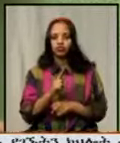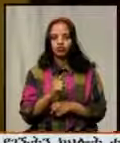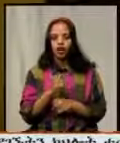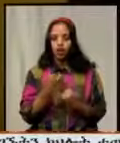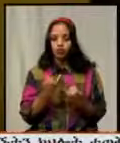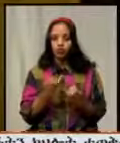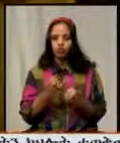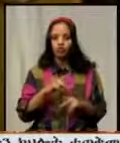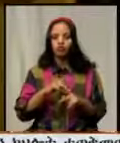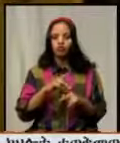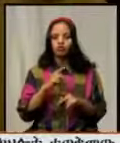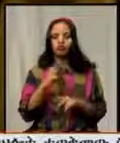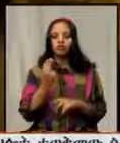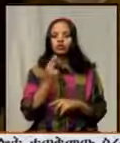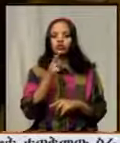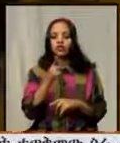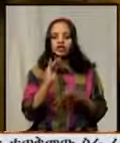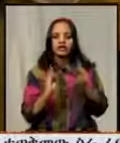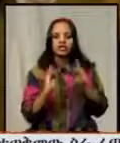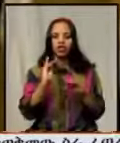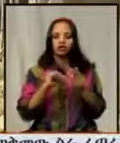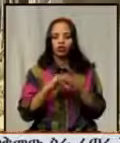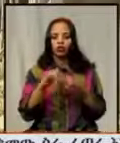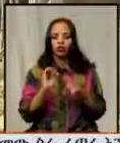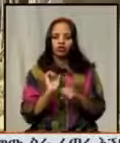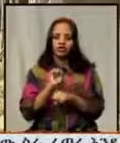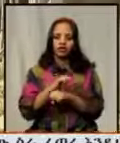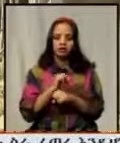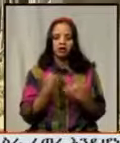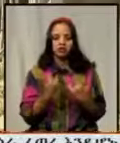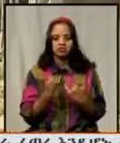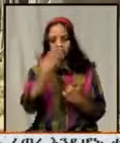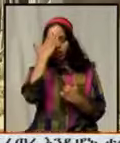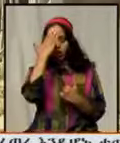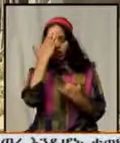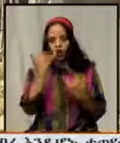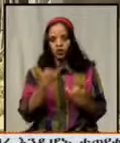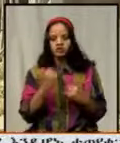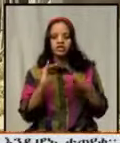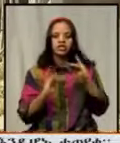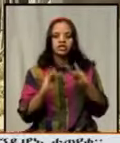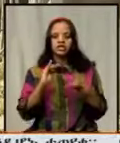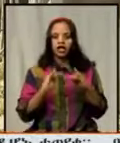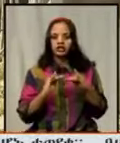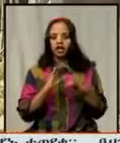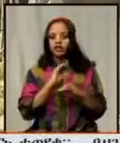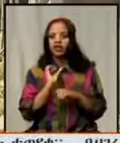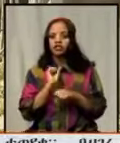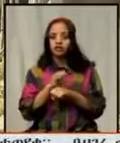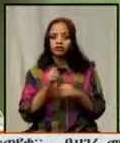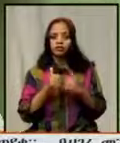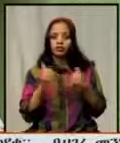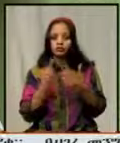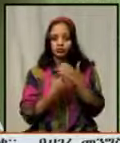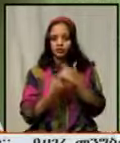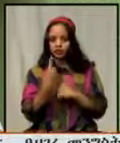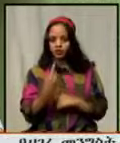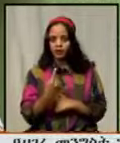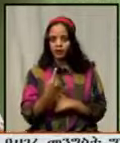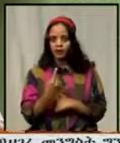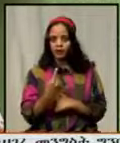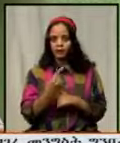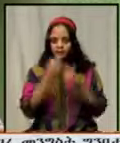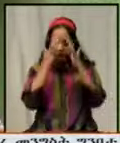ነው። በዛው መሰረት ጨረታ ወጥቶ አሸናፊ ተለይቷል። አሁንም ጨረታ አሸናፊ መለየቱ ብቻ